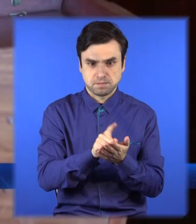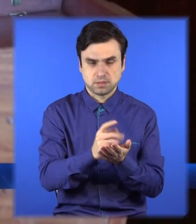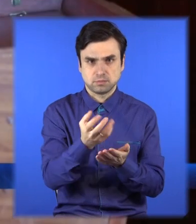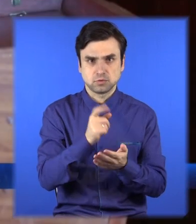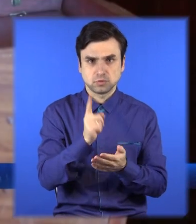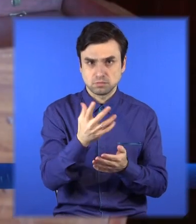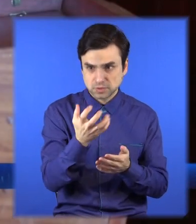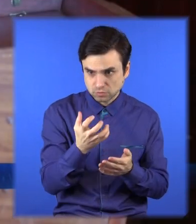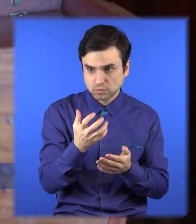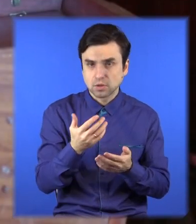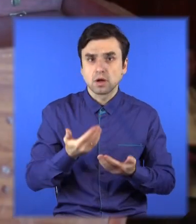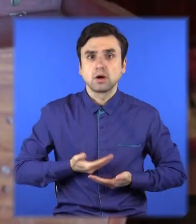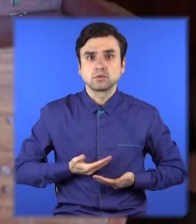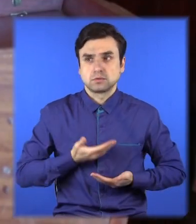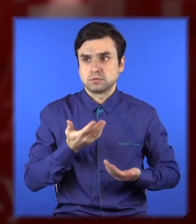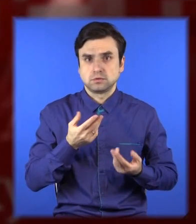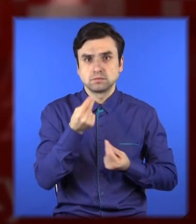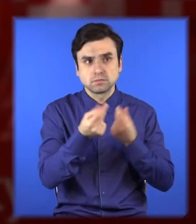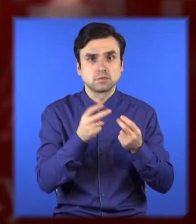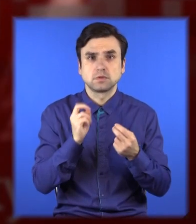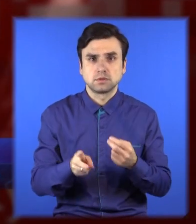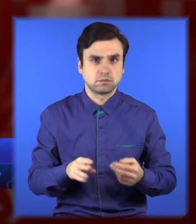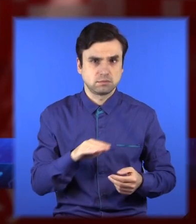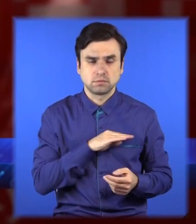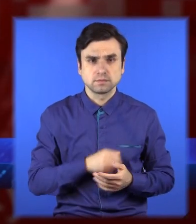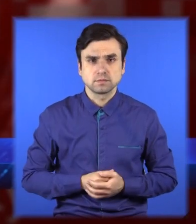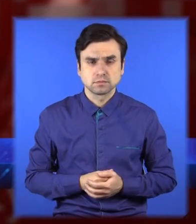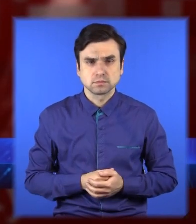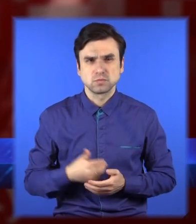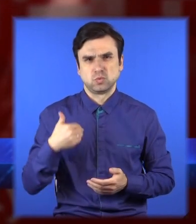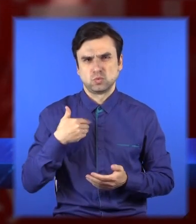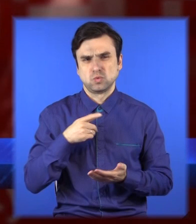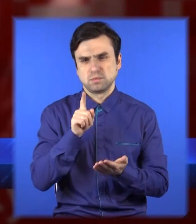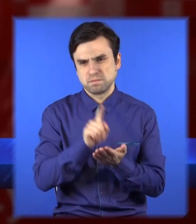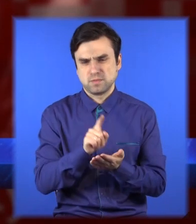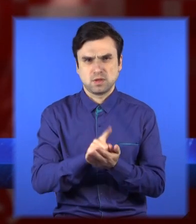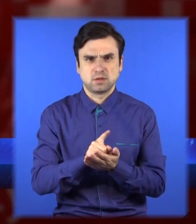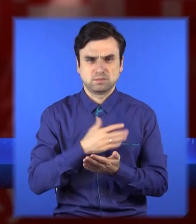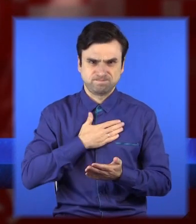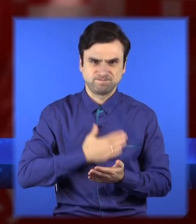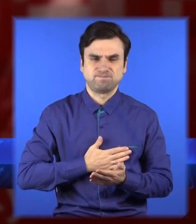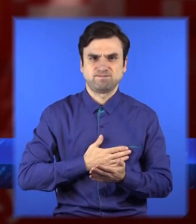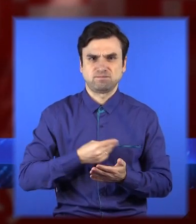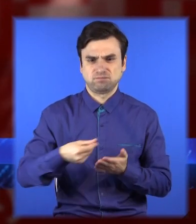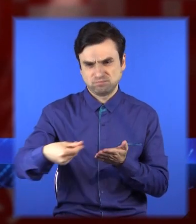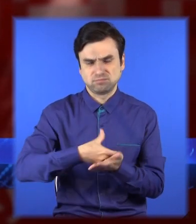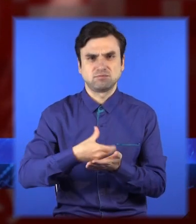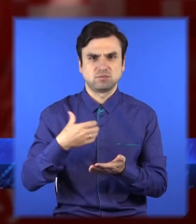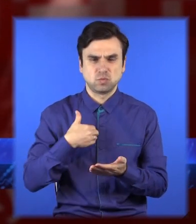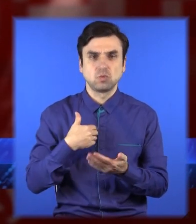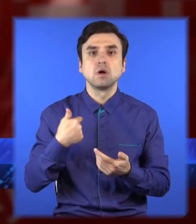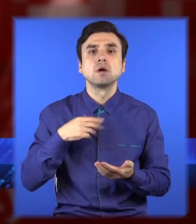1500 гривень нині вижити майже неможливо. Хочеться достойну пенсію хоча б. От у мене